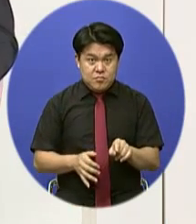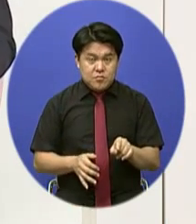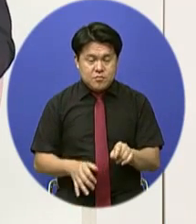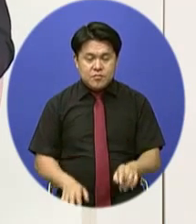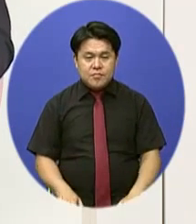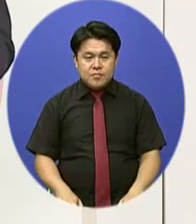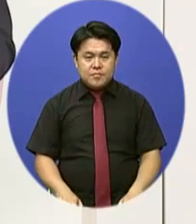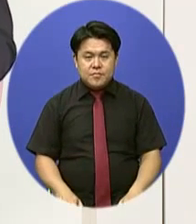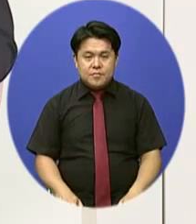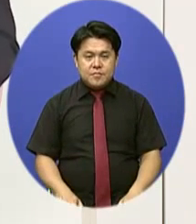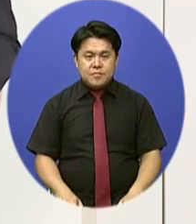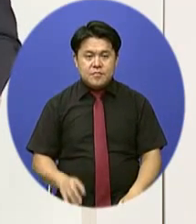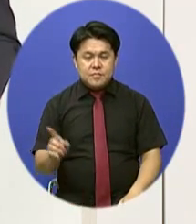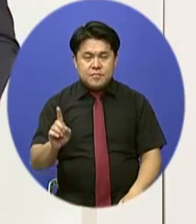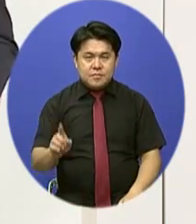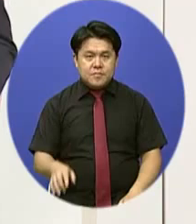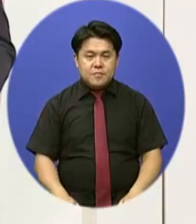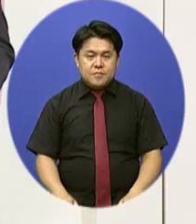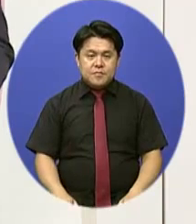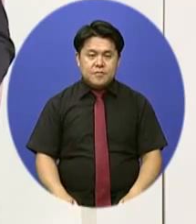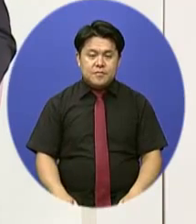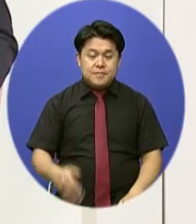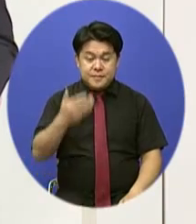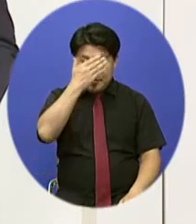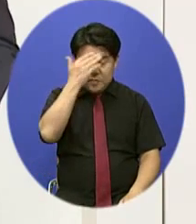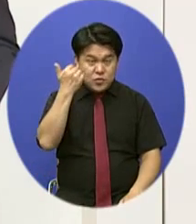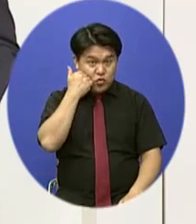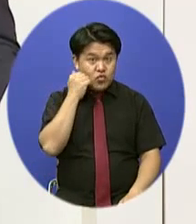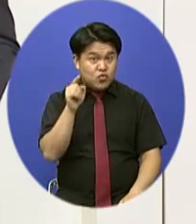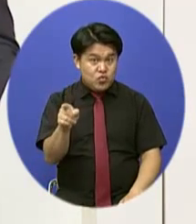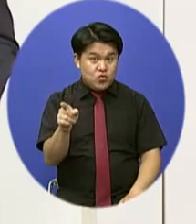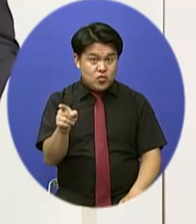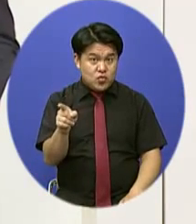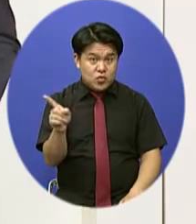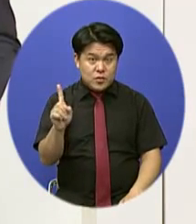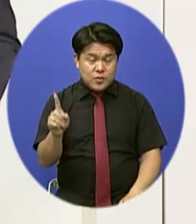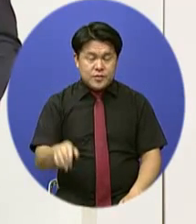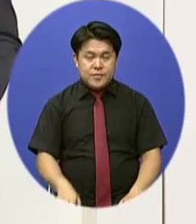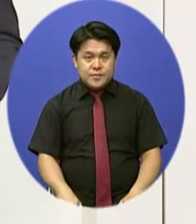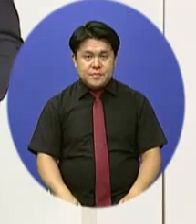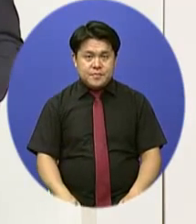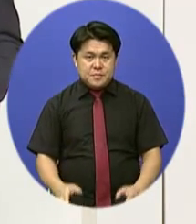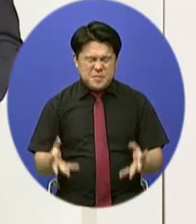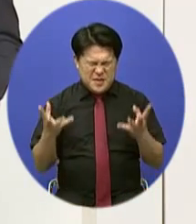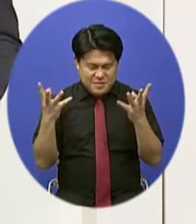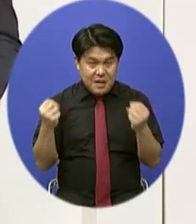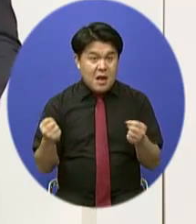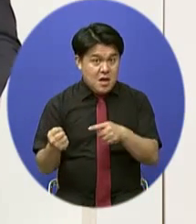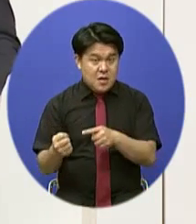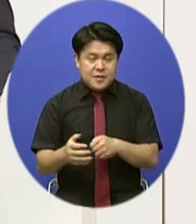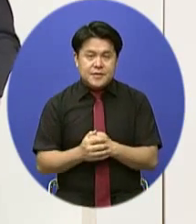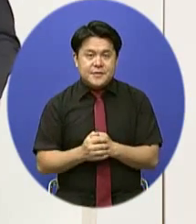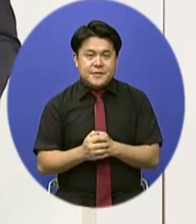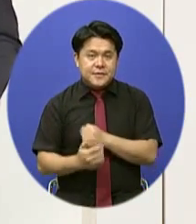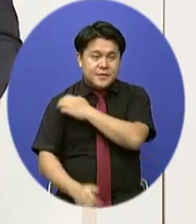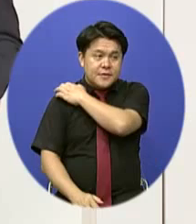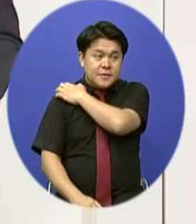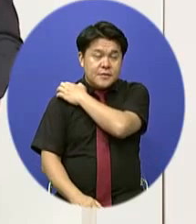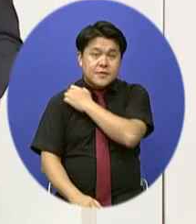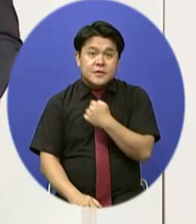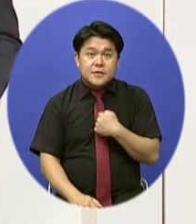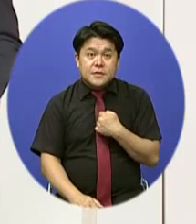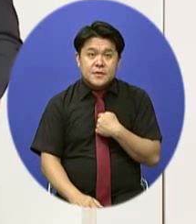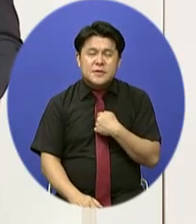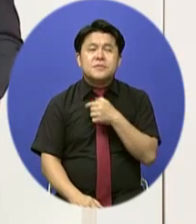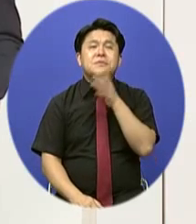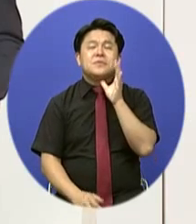네. 그래가지고 이제 그 젊은 사람들 네. 연구자리 온대네. 네. 아. 그 연구자리. 그러니까 저 같은